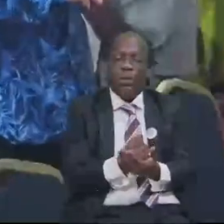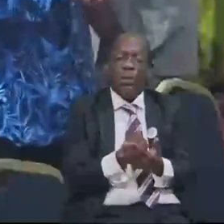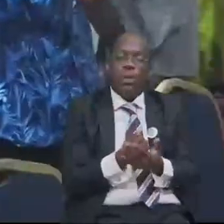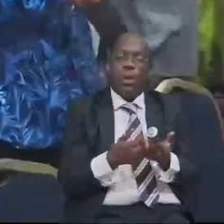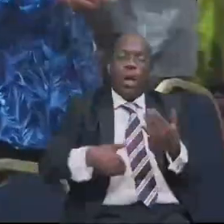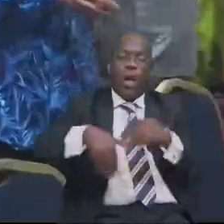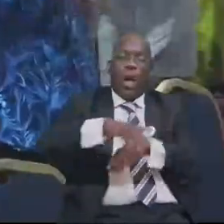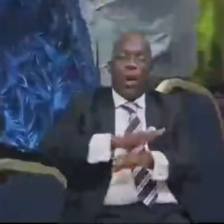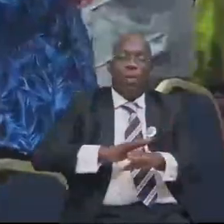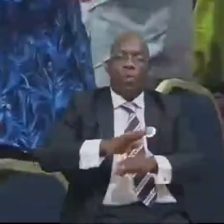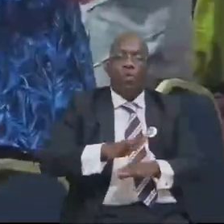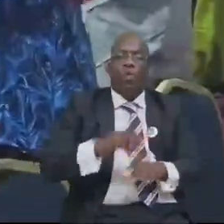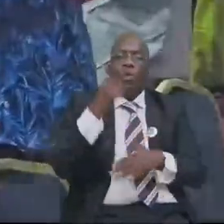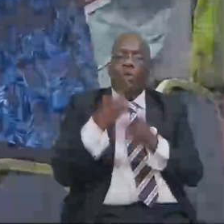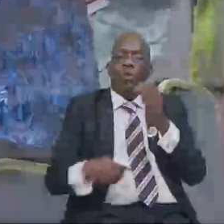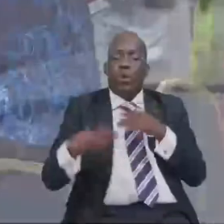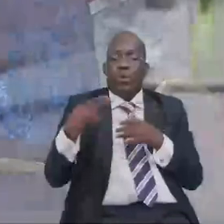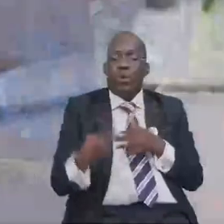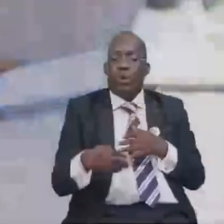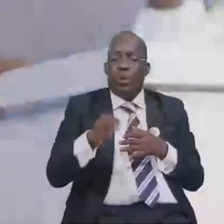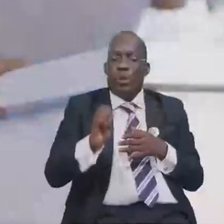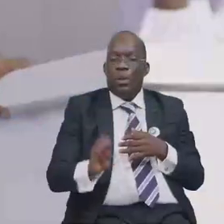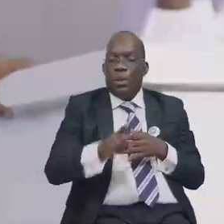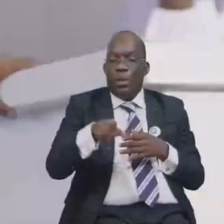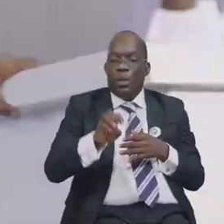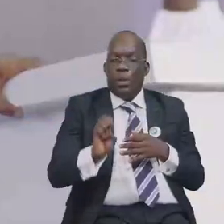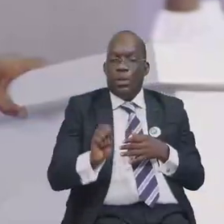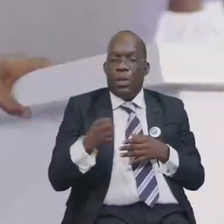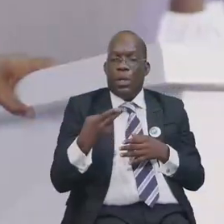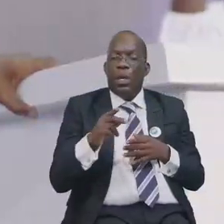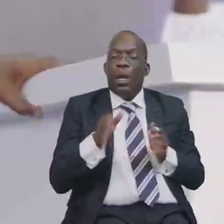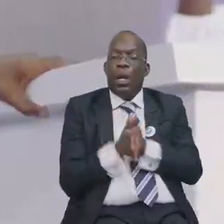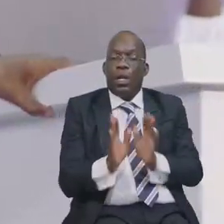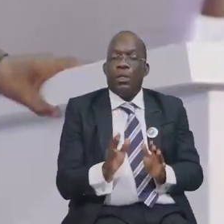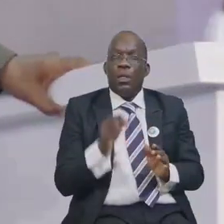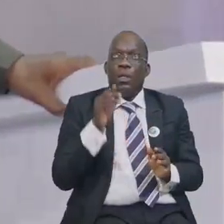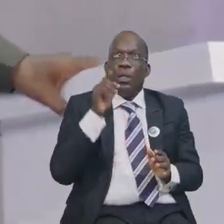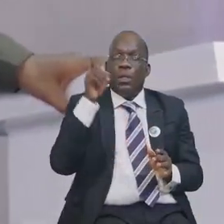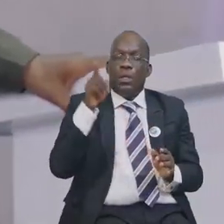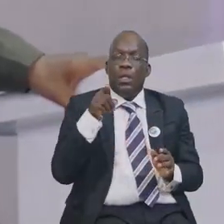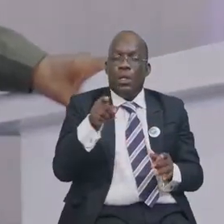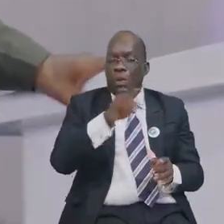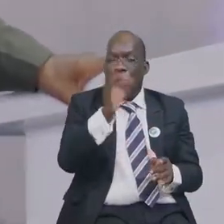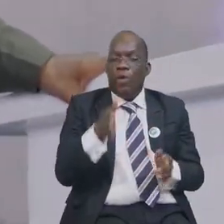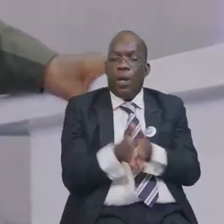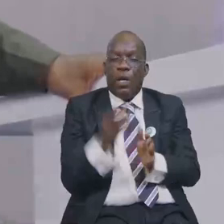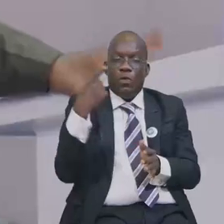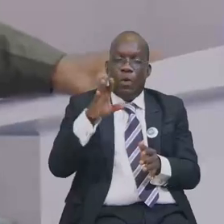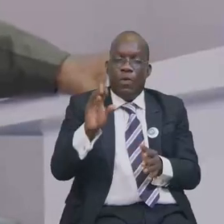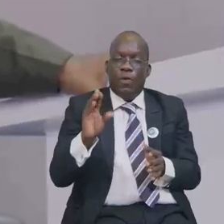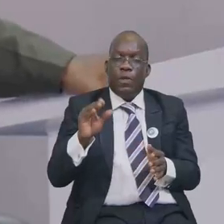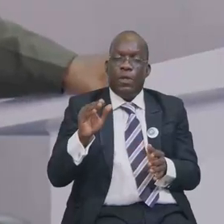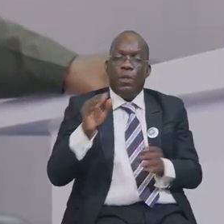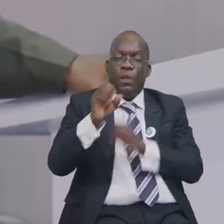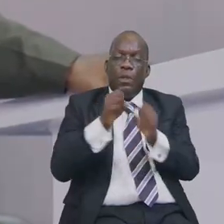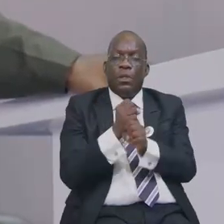Au-delà de ce que Ézéchias a demandé, il ne demandait pas 50, 15 ans, Dieu a également